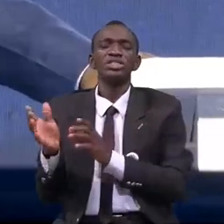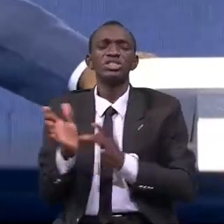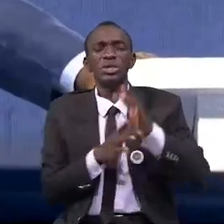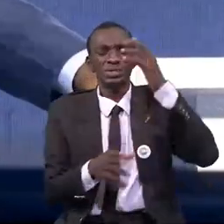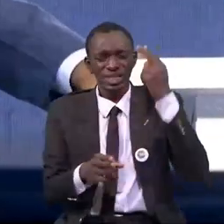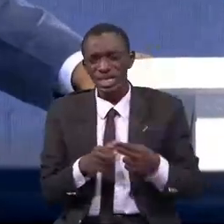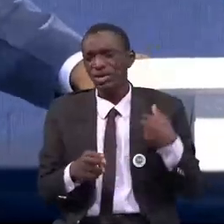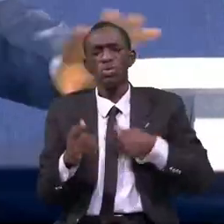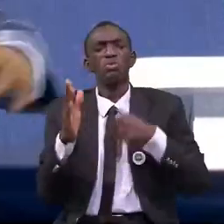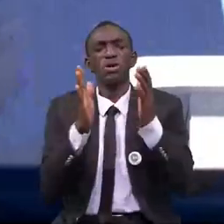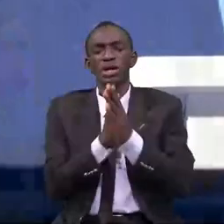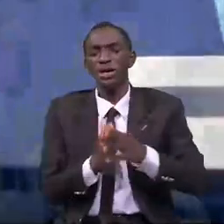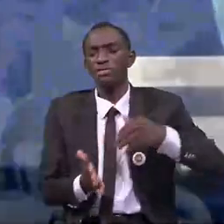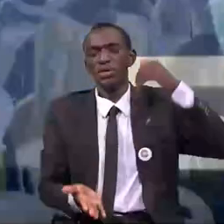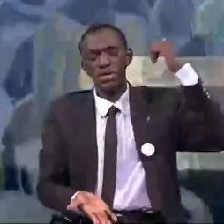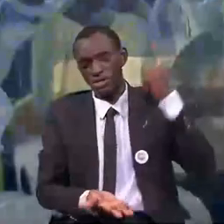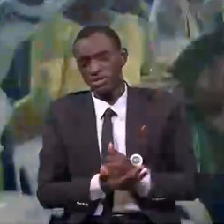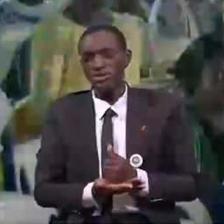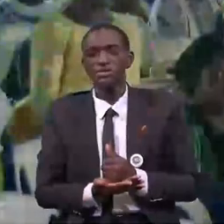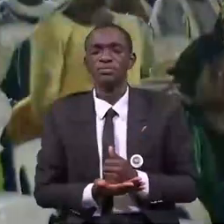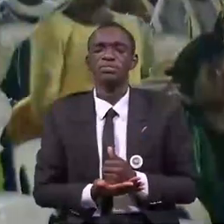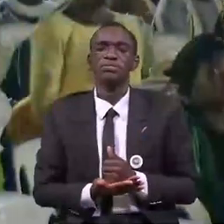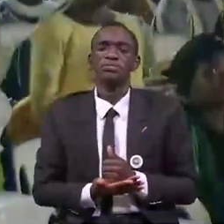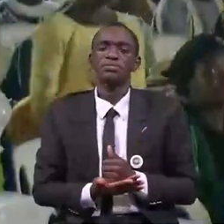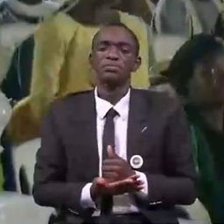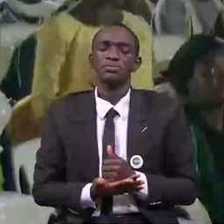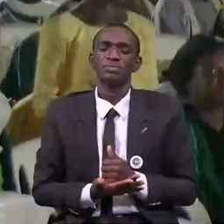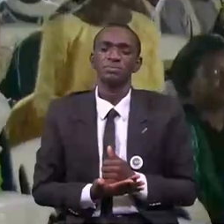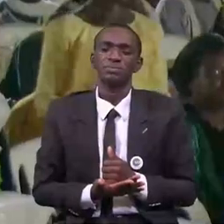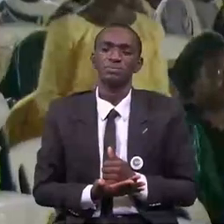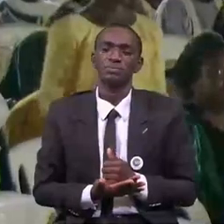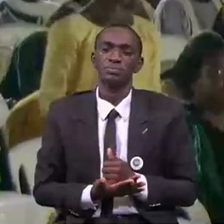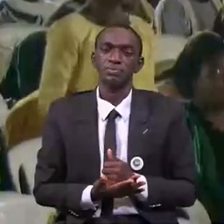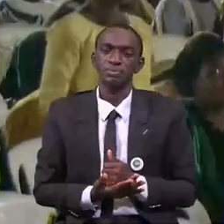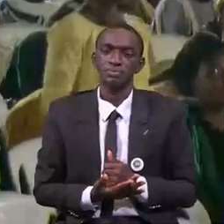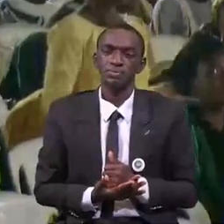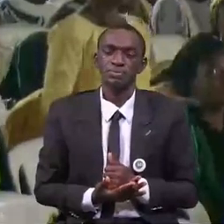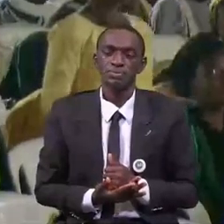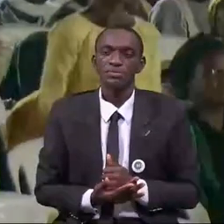faire au nom de Jésus nous prions